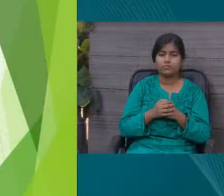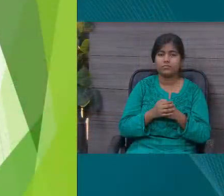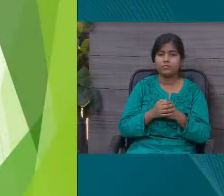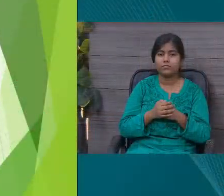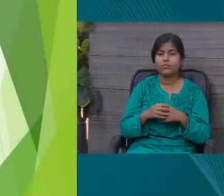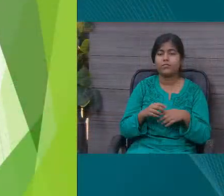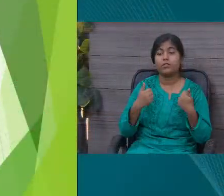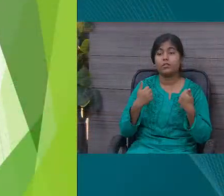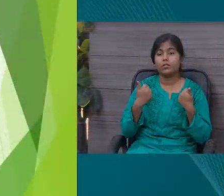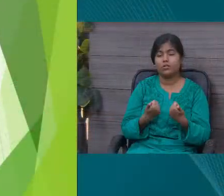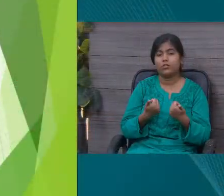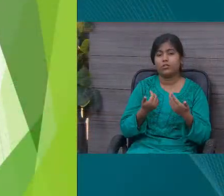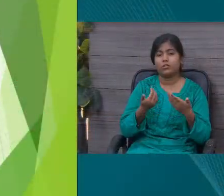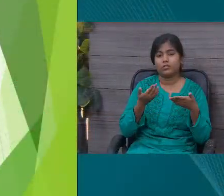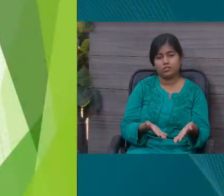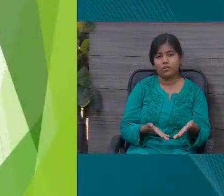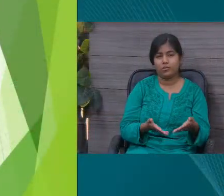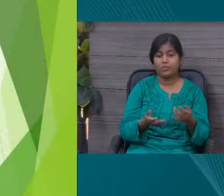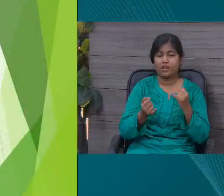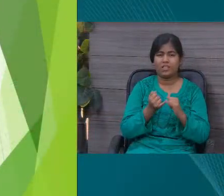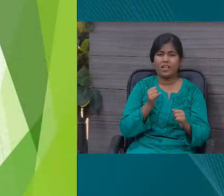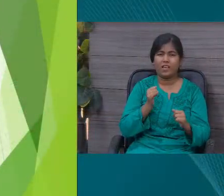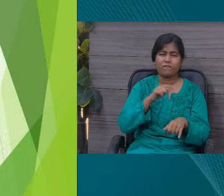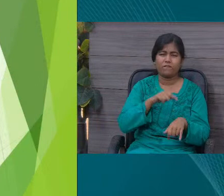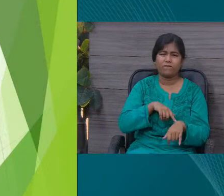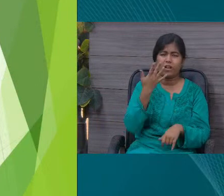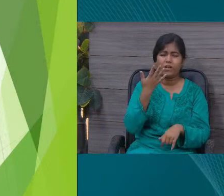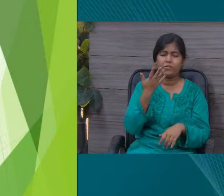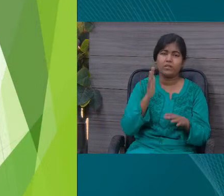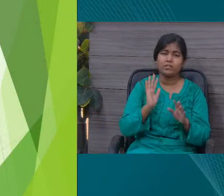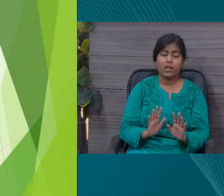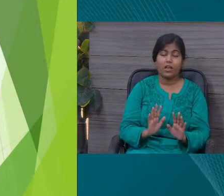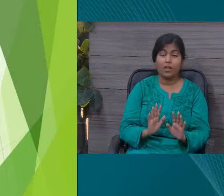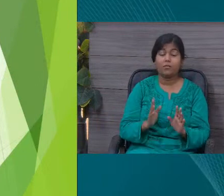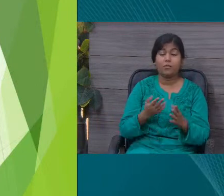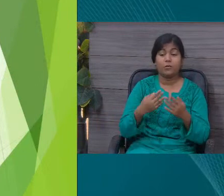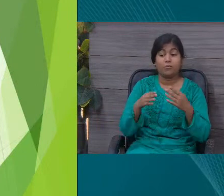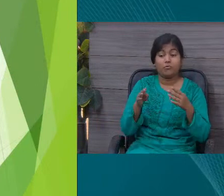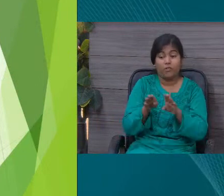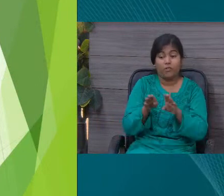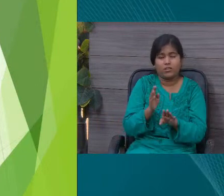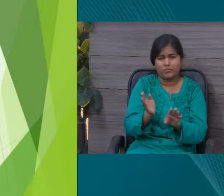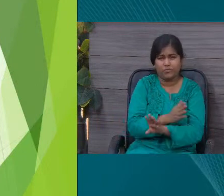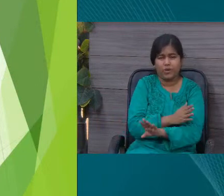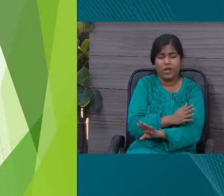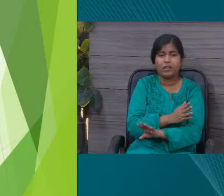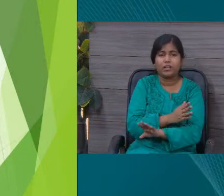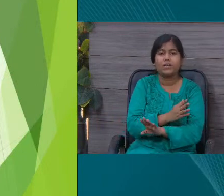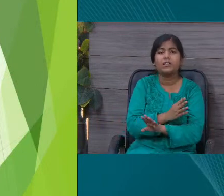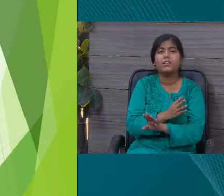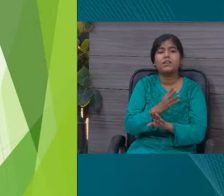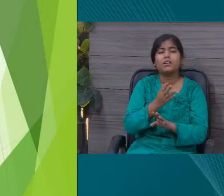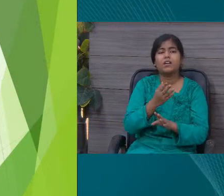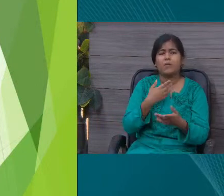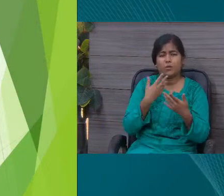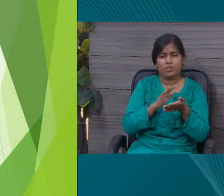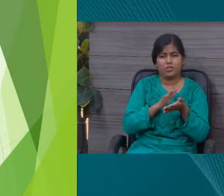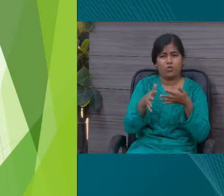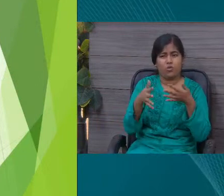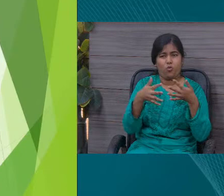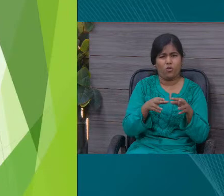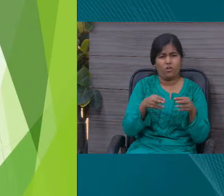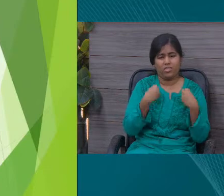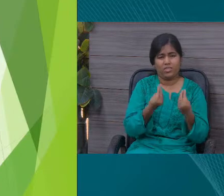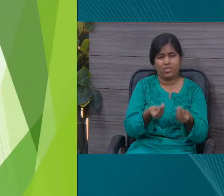Okay. So now that we have last 5 minutes left, और जाने से पहले मैं सर से रिक्वेस्ट करूँगी कि सर आपको कुछ होमवर्क दें ताकि